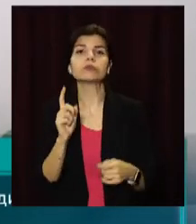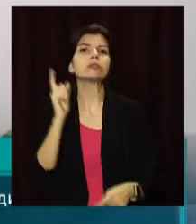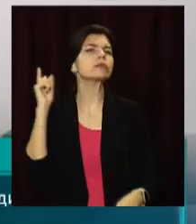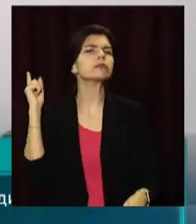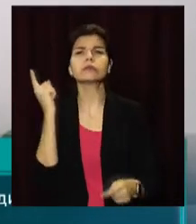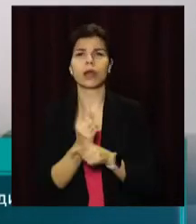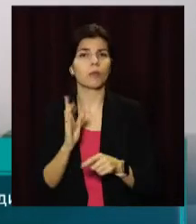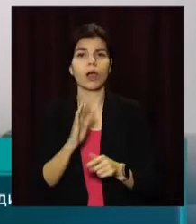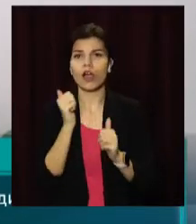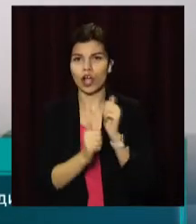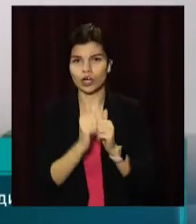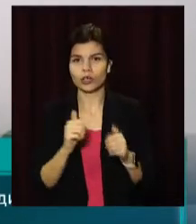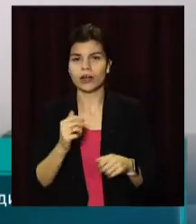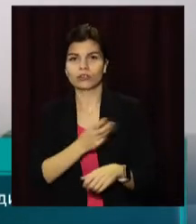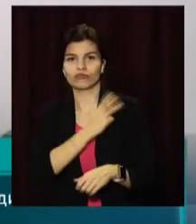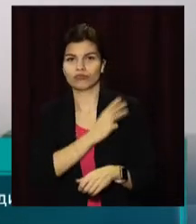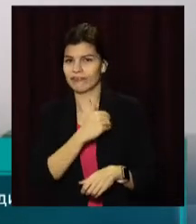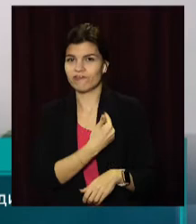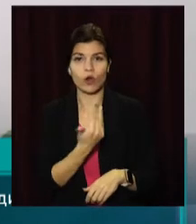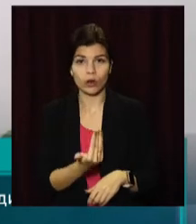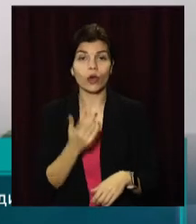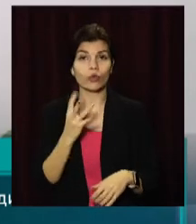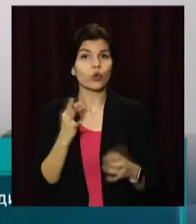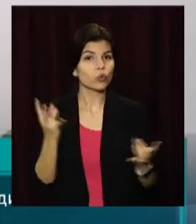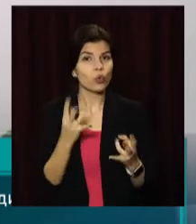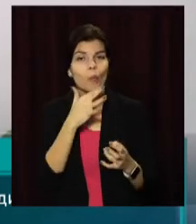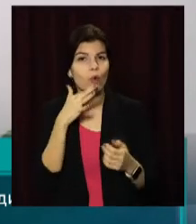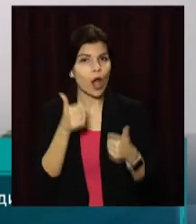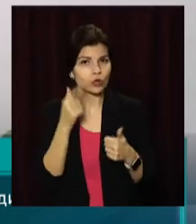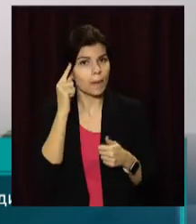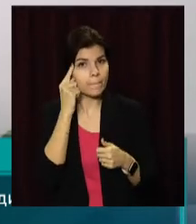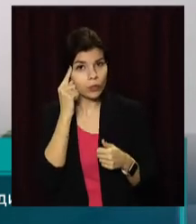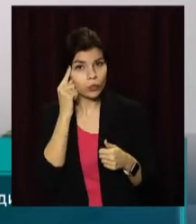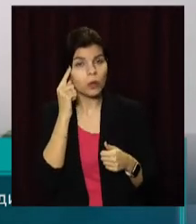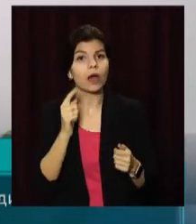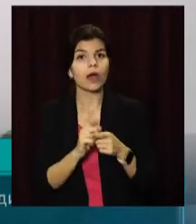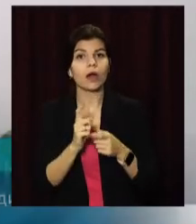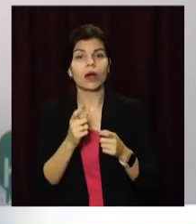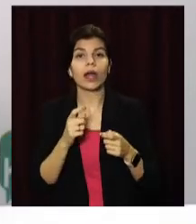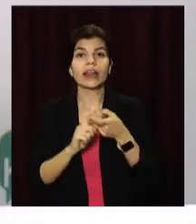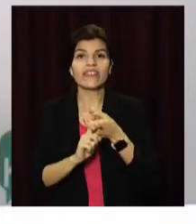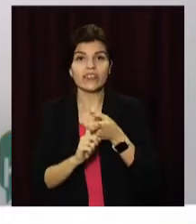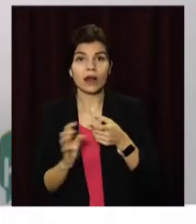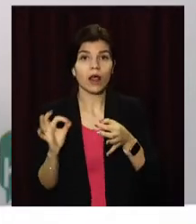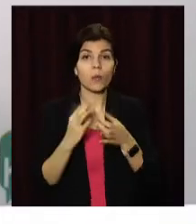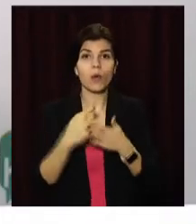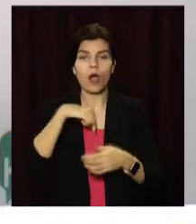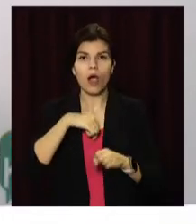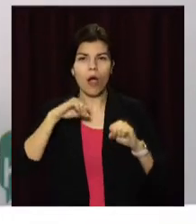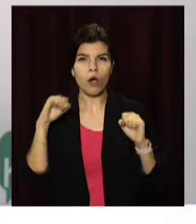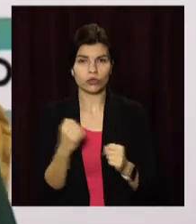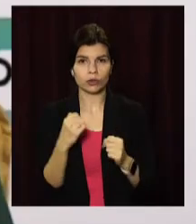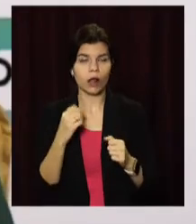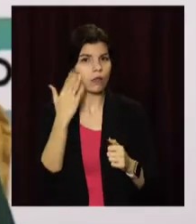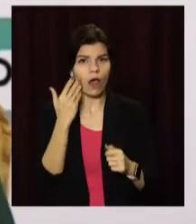человека, но нужно очень много подумать. Присоединиться к вирусной инфекции на фоне переохлаждения организма очень легко. И